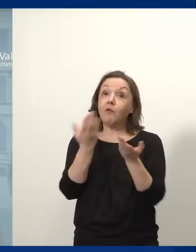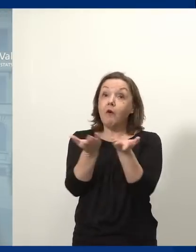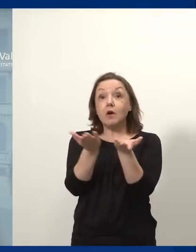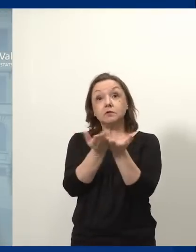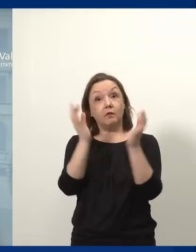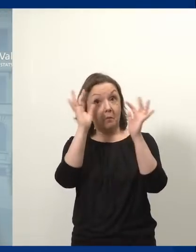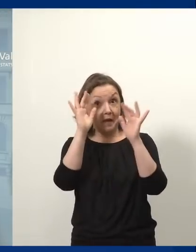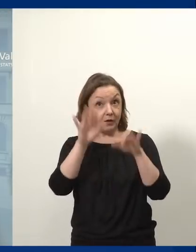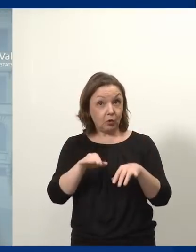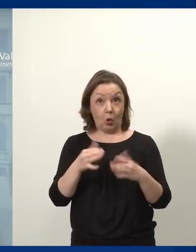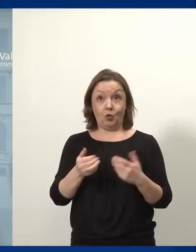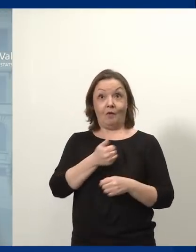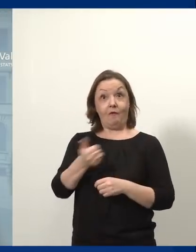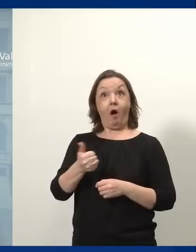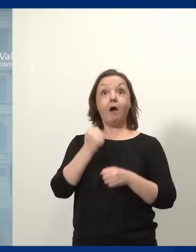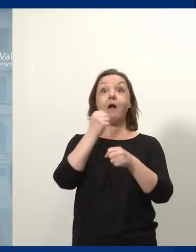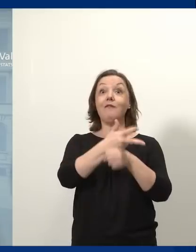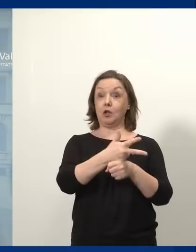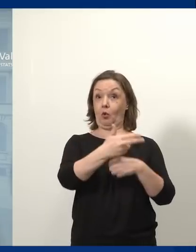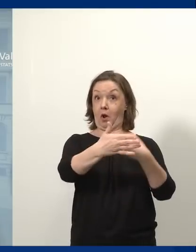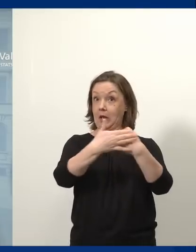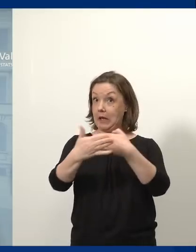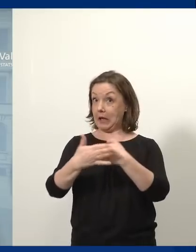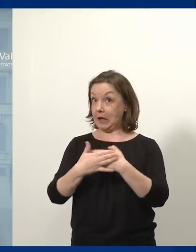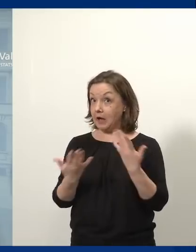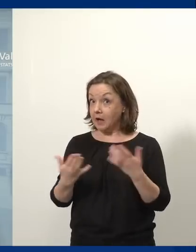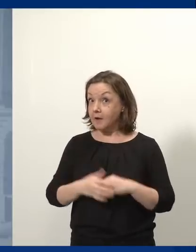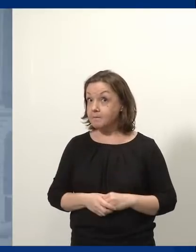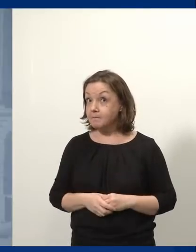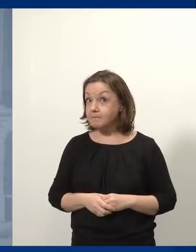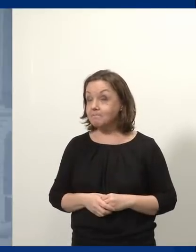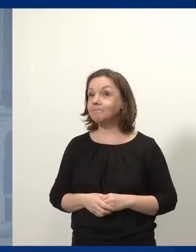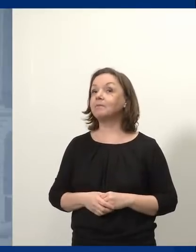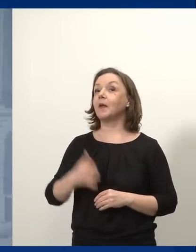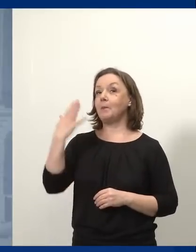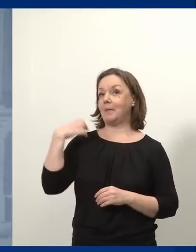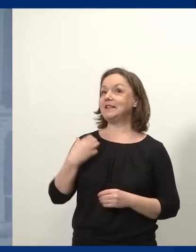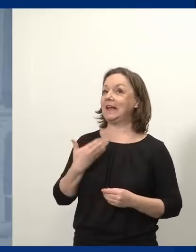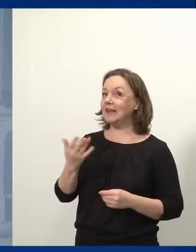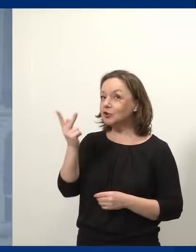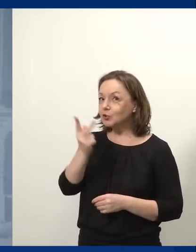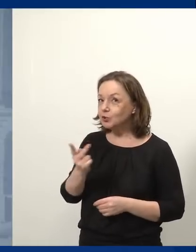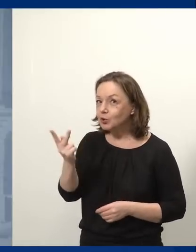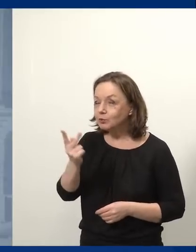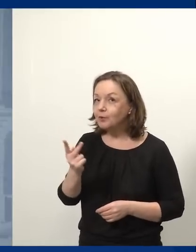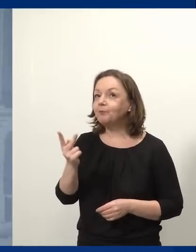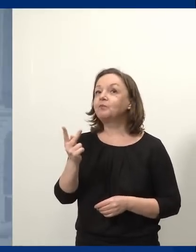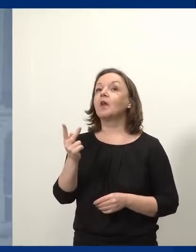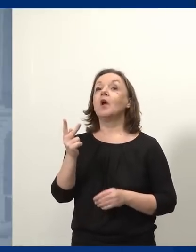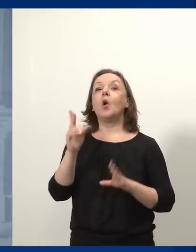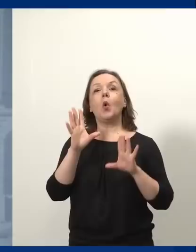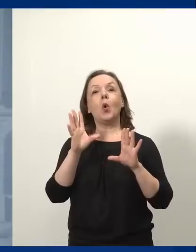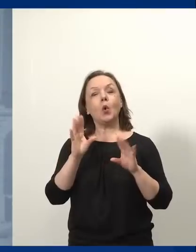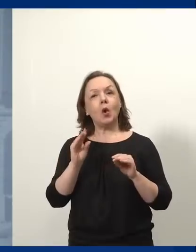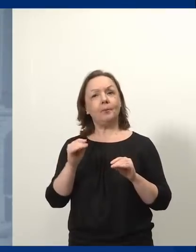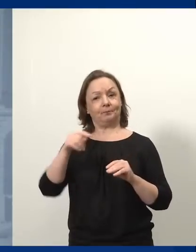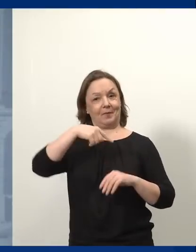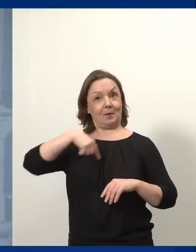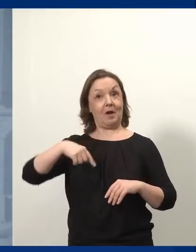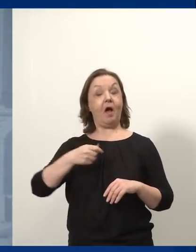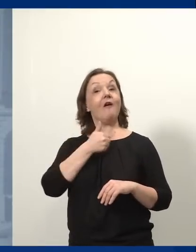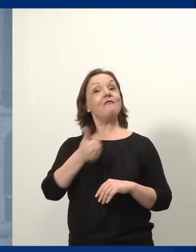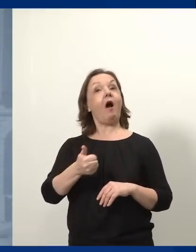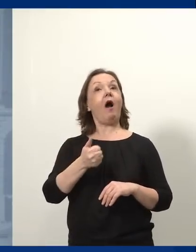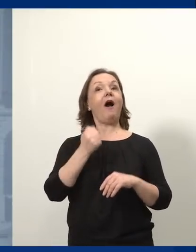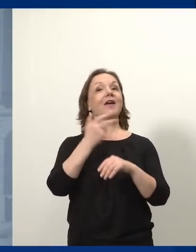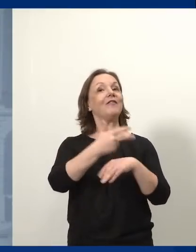laitetaan pelkästään ravintolat kiinni? Kiitoksia kysymyksestä. Suinkaan ei ole niin, että meillä olisi tilanne, että meillä vain